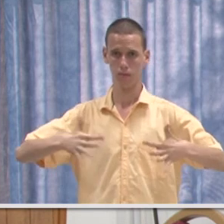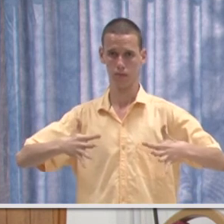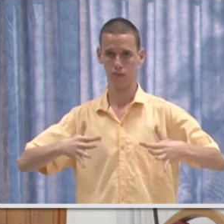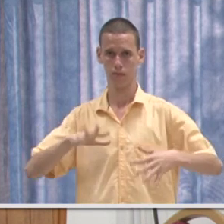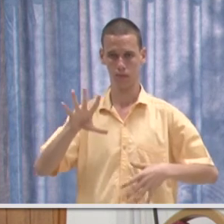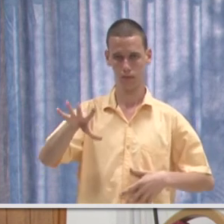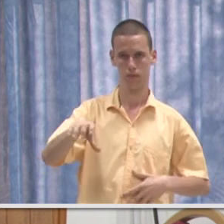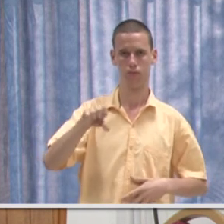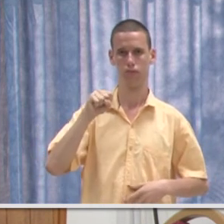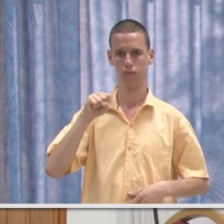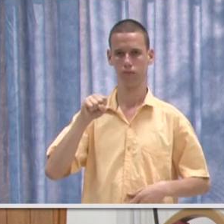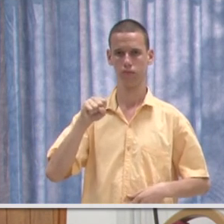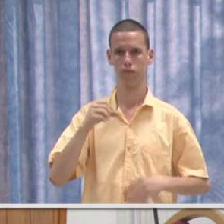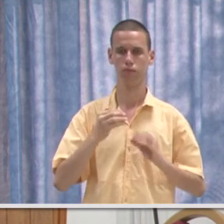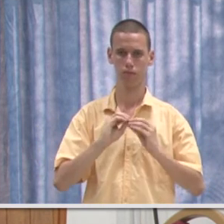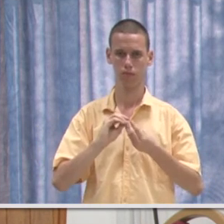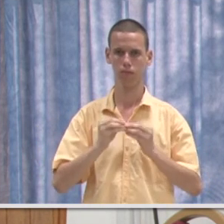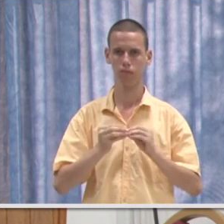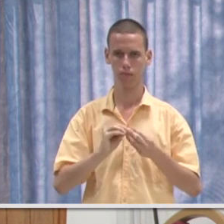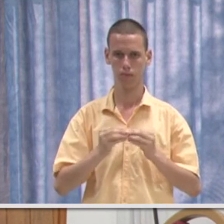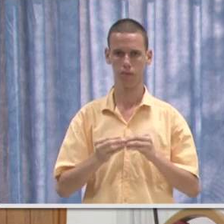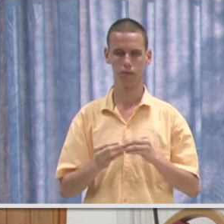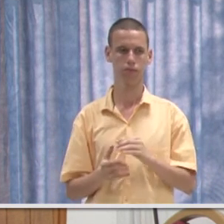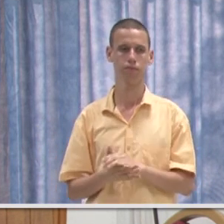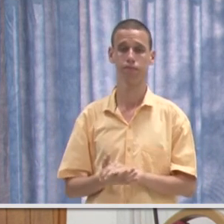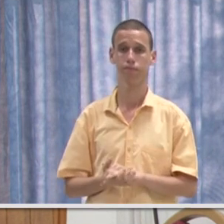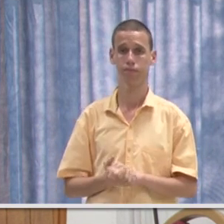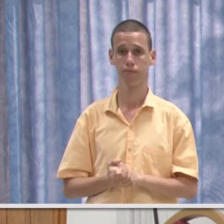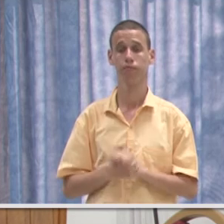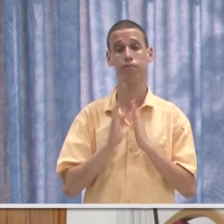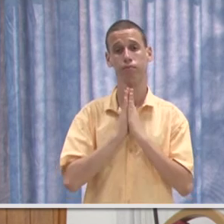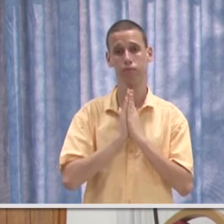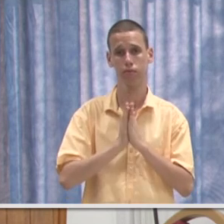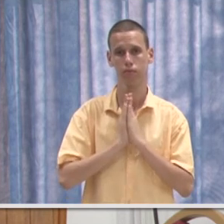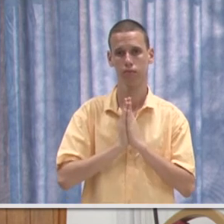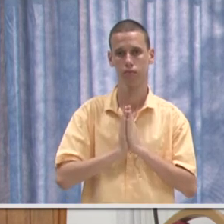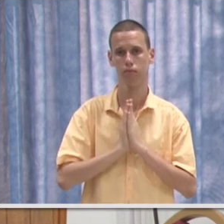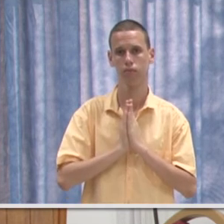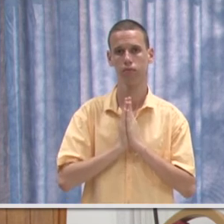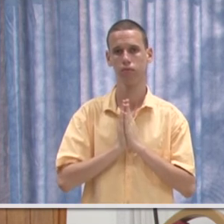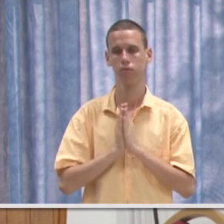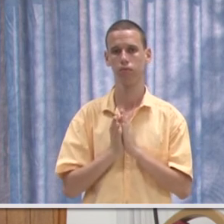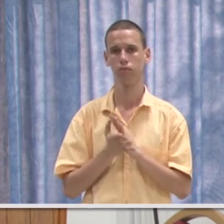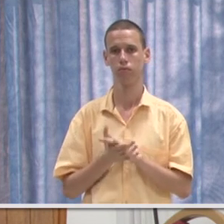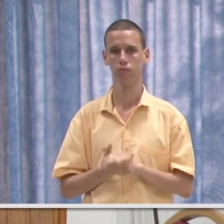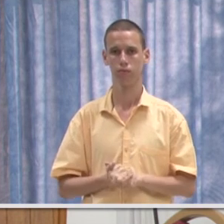de transférer à Côte Bajaya. Nous avons demandé un public pour qu'on dans sa